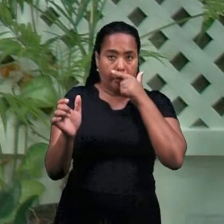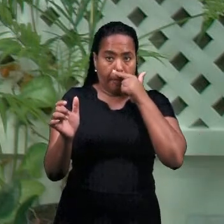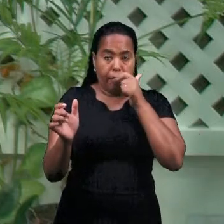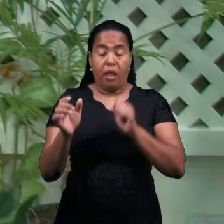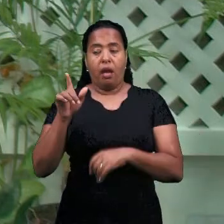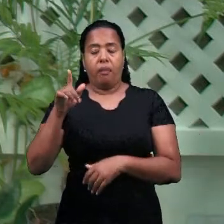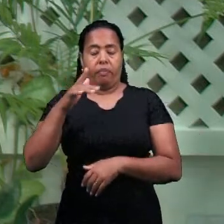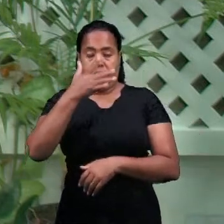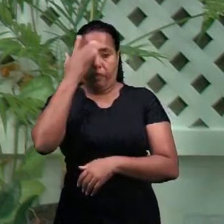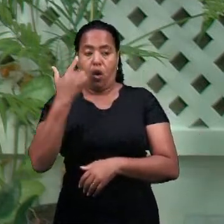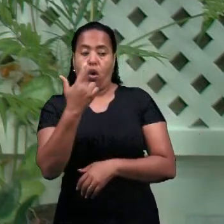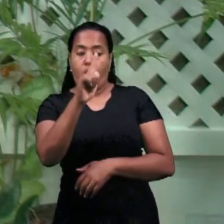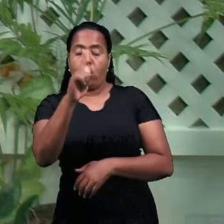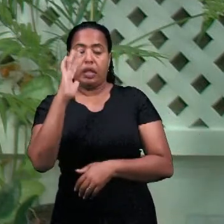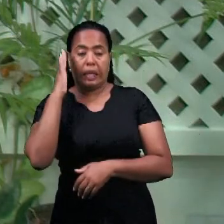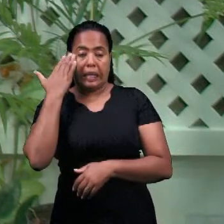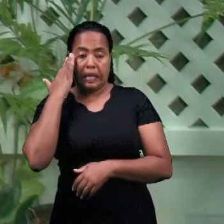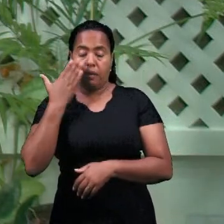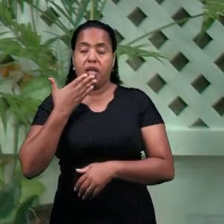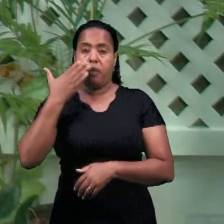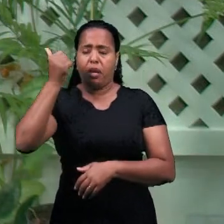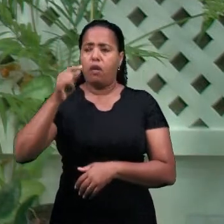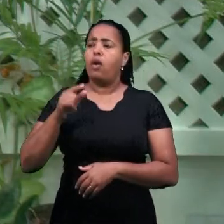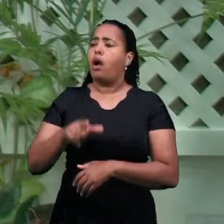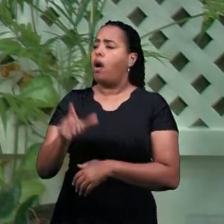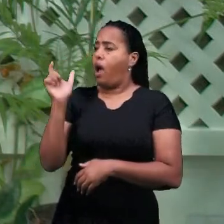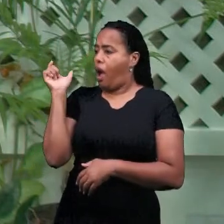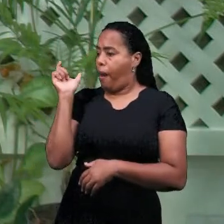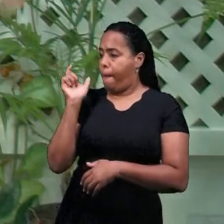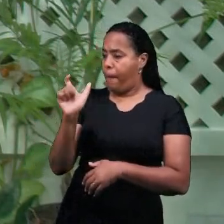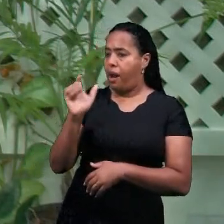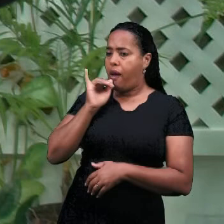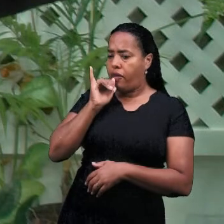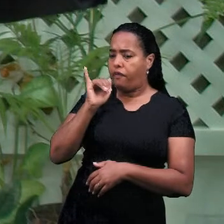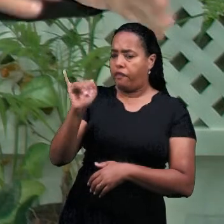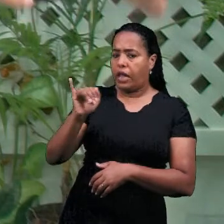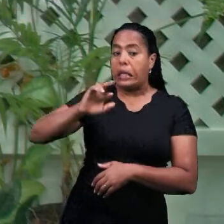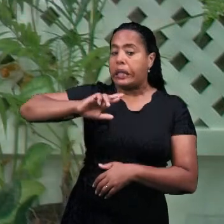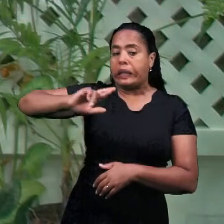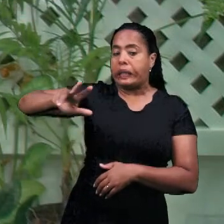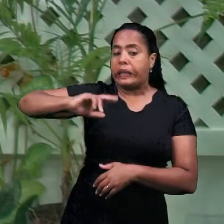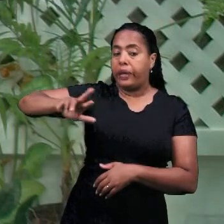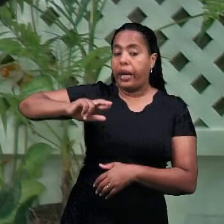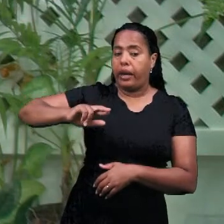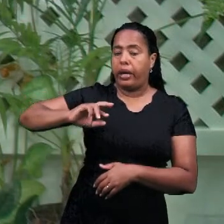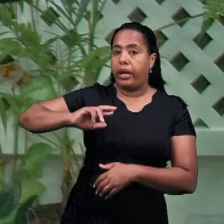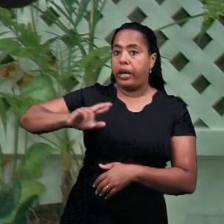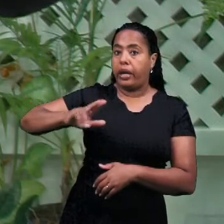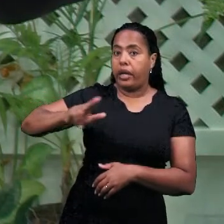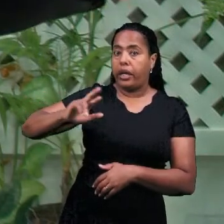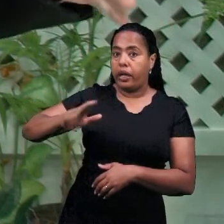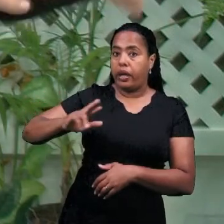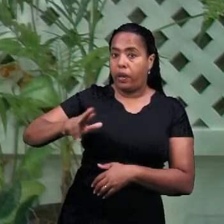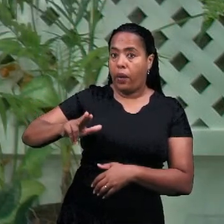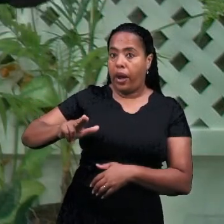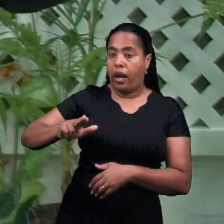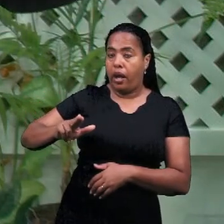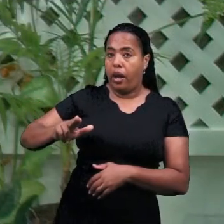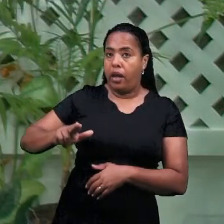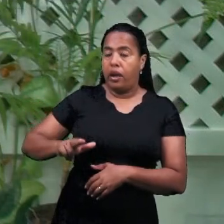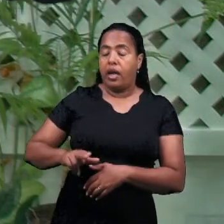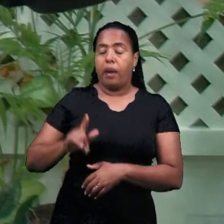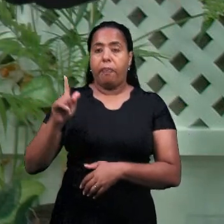qui a plus de compréhension, il va dire, le mot que le frère a dit, c'est pas comme ça. C'est pas